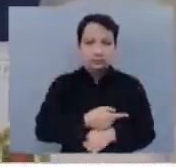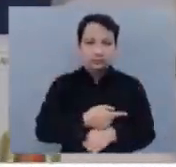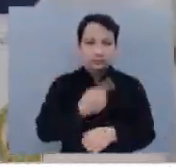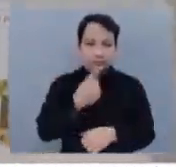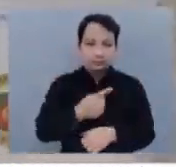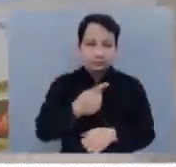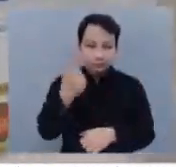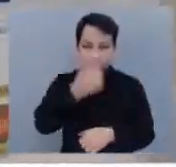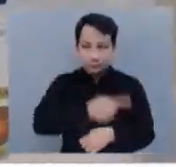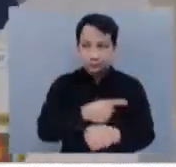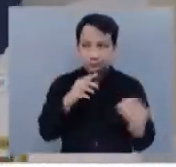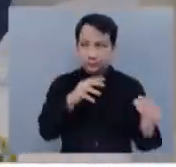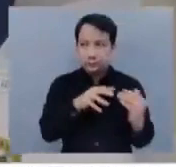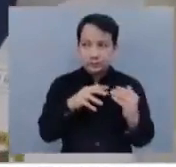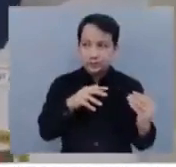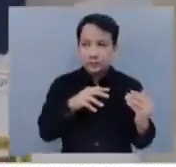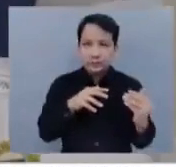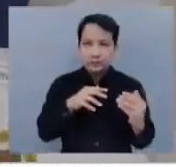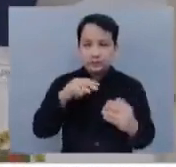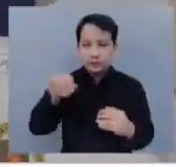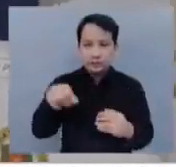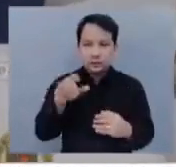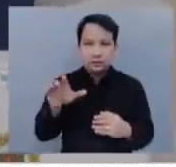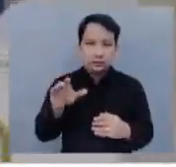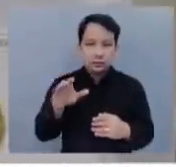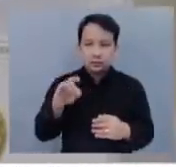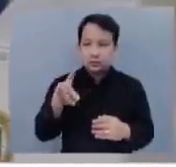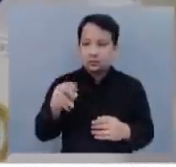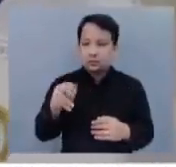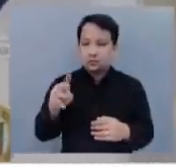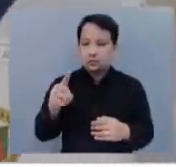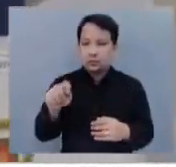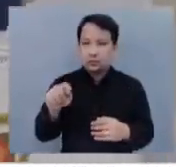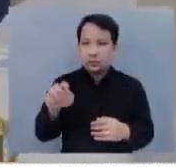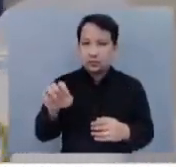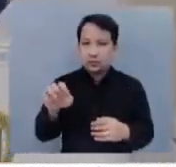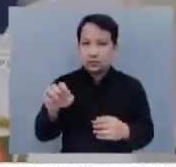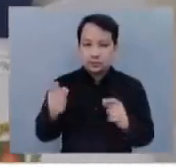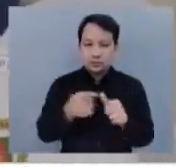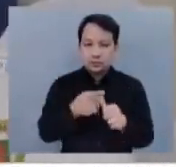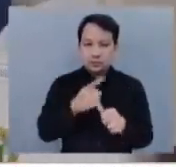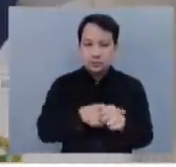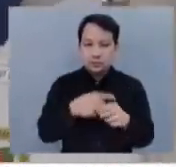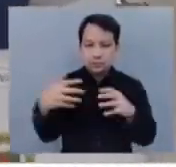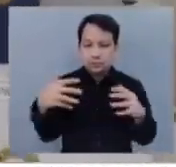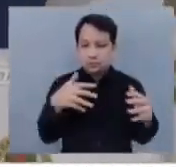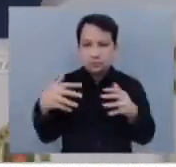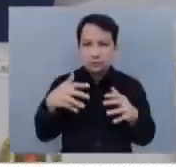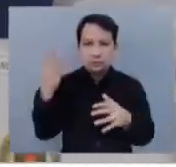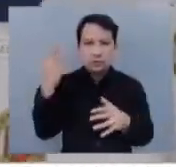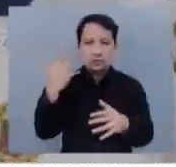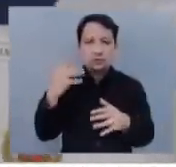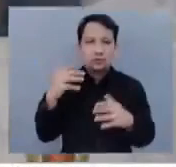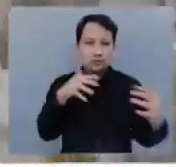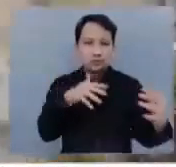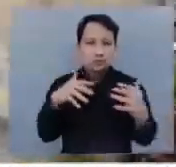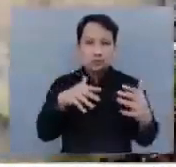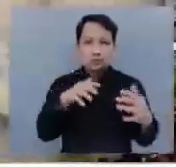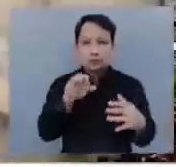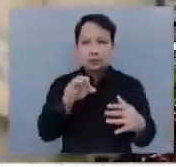Battle of San Juan del Monte. Ito po yung unang labanan po, no, nung himagsikan noong 1896, no. Ito po